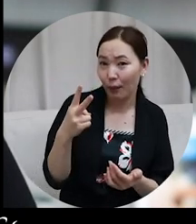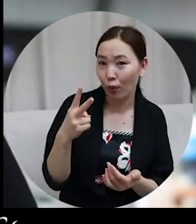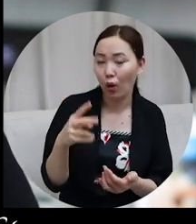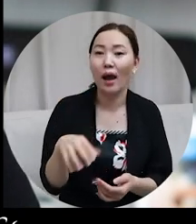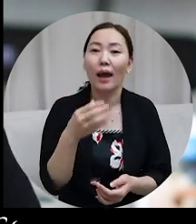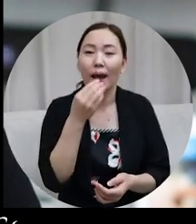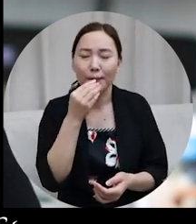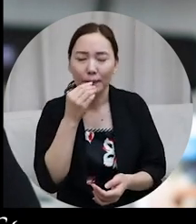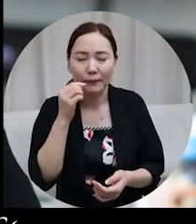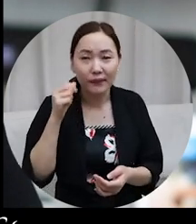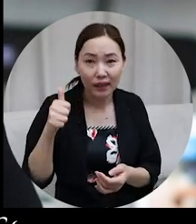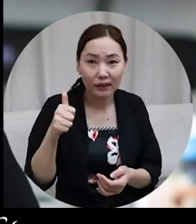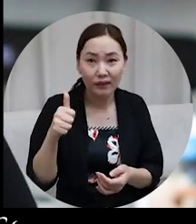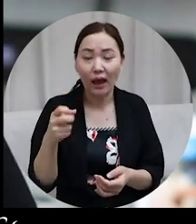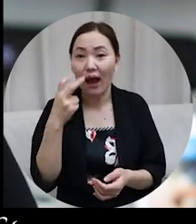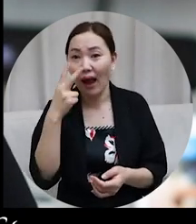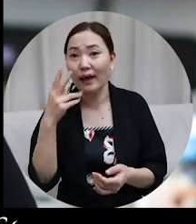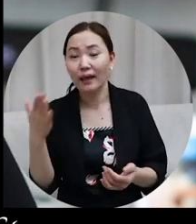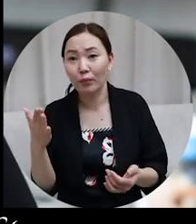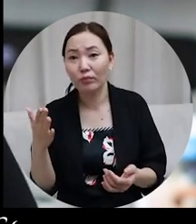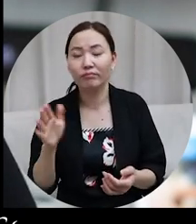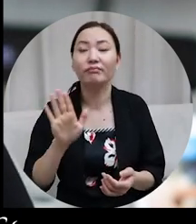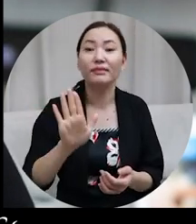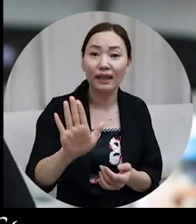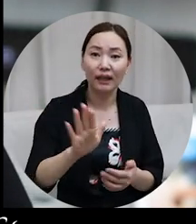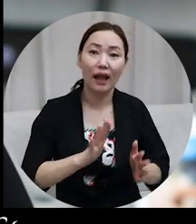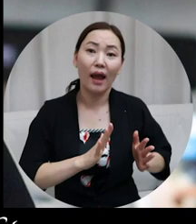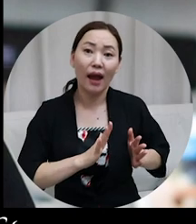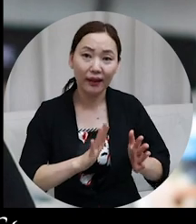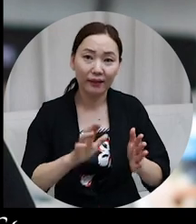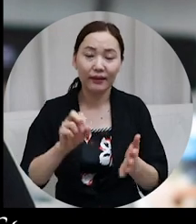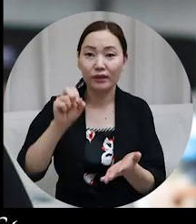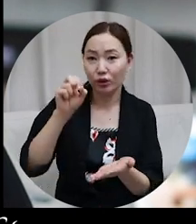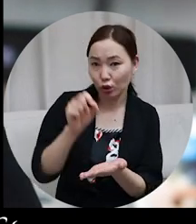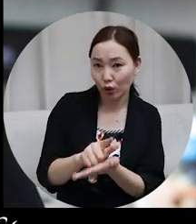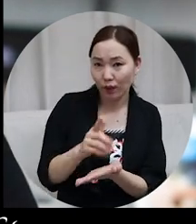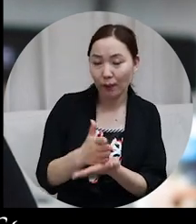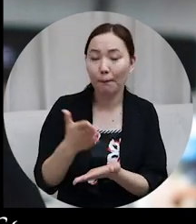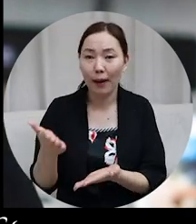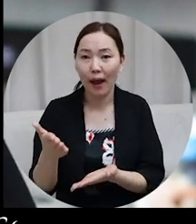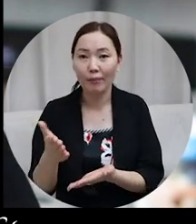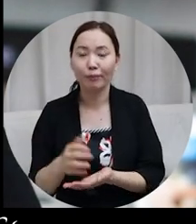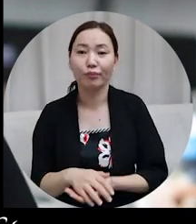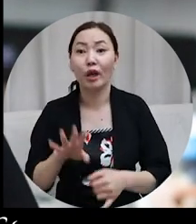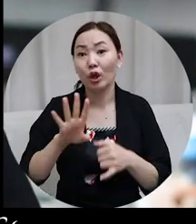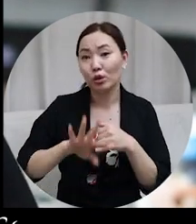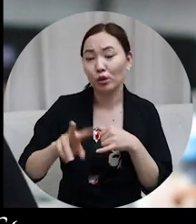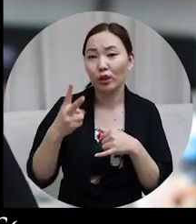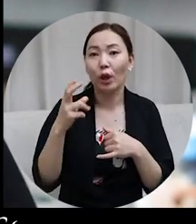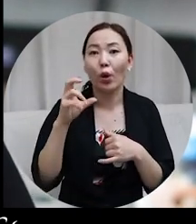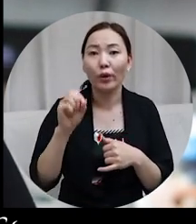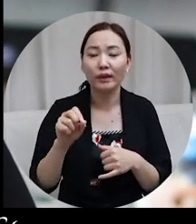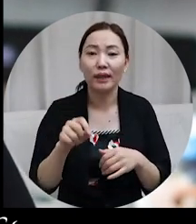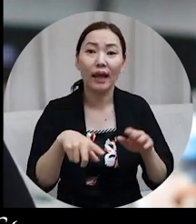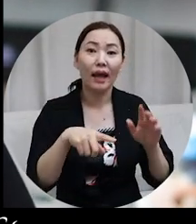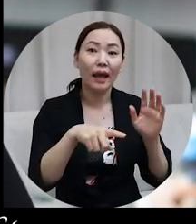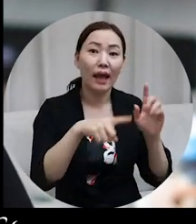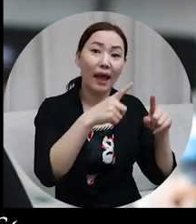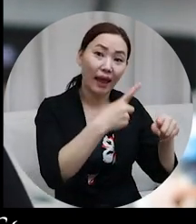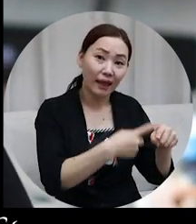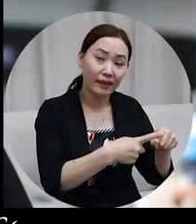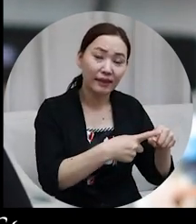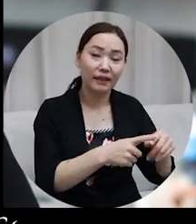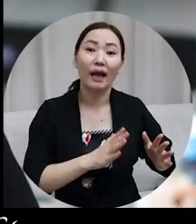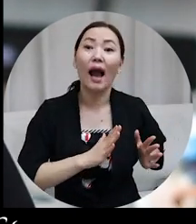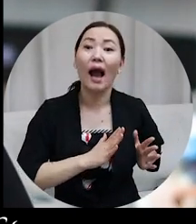уу амттан гэж харах юм уу тэр л таны одоо нөгөө хандлага энэ бас хандлага аягүй ч хэрэгтэй одоо нөгөө сүүлийн үед их ярьдаг боллоо шүү